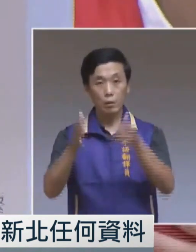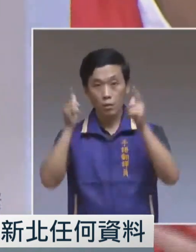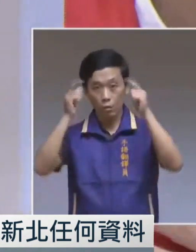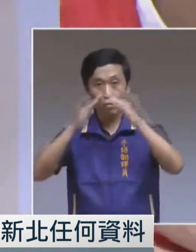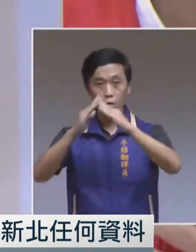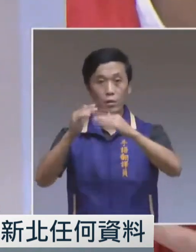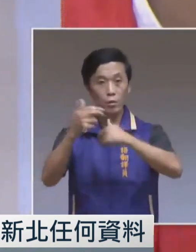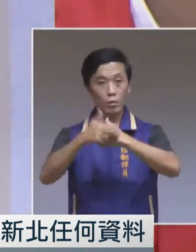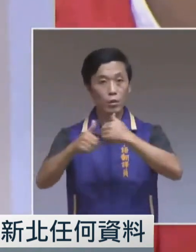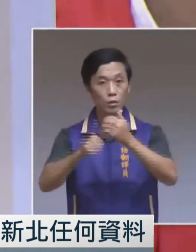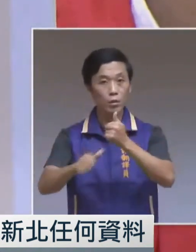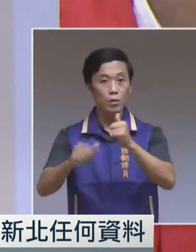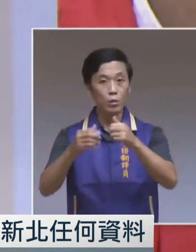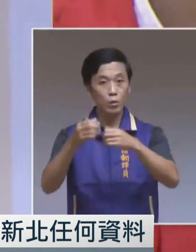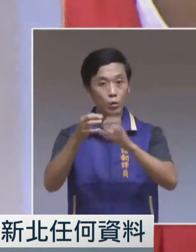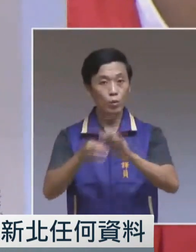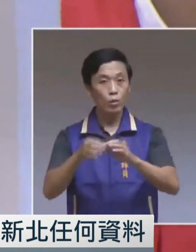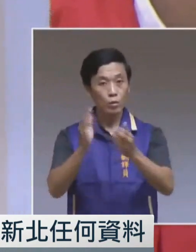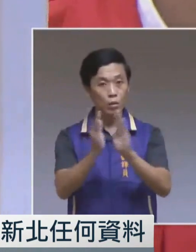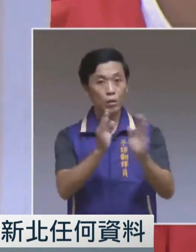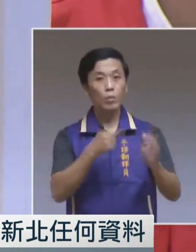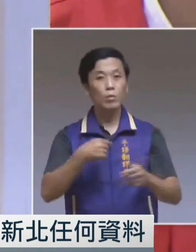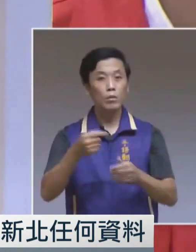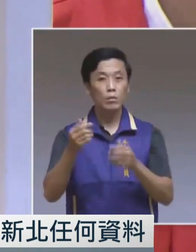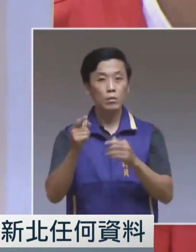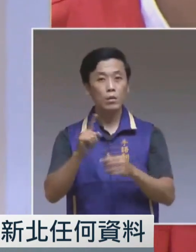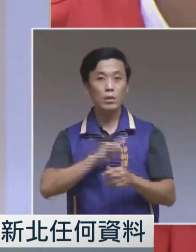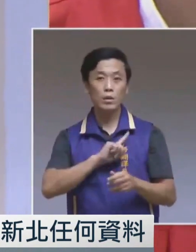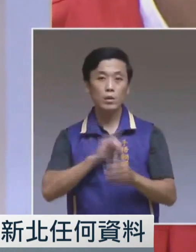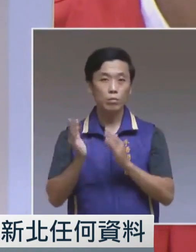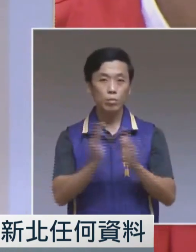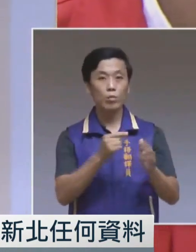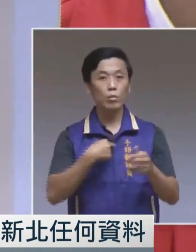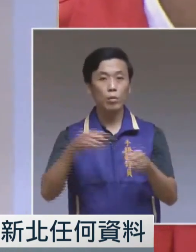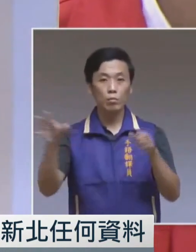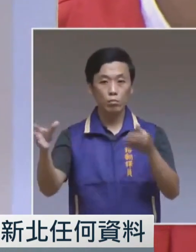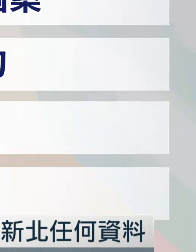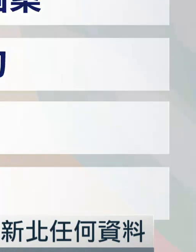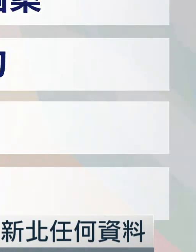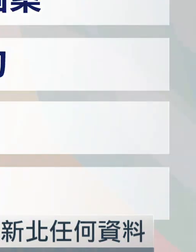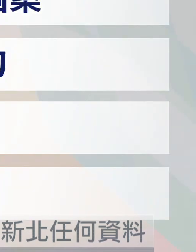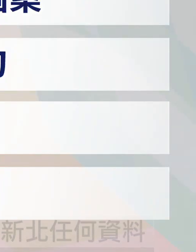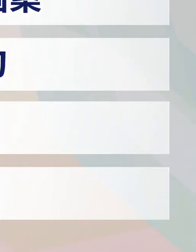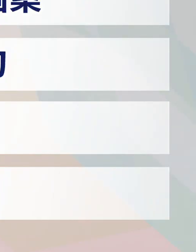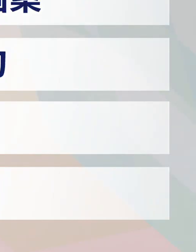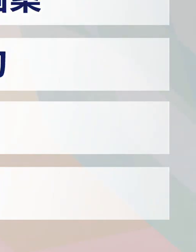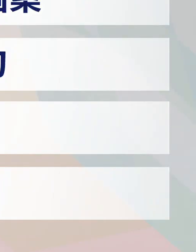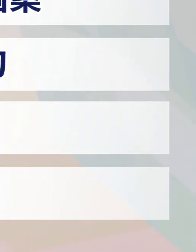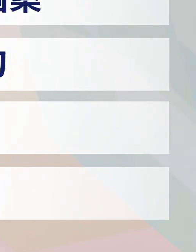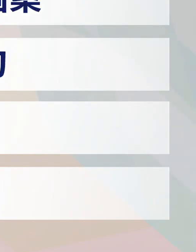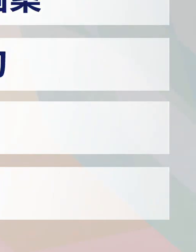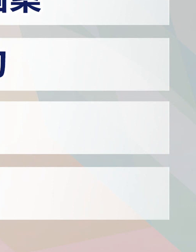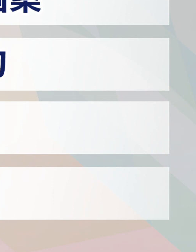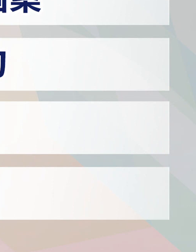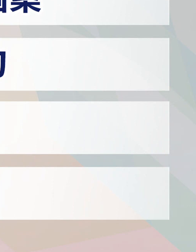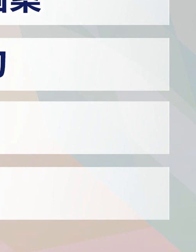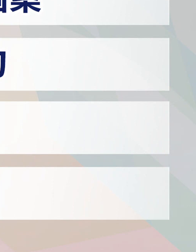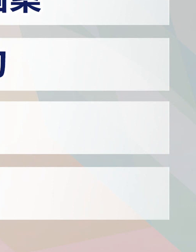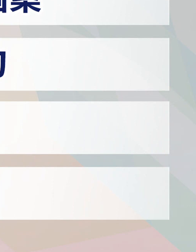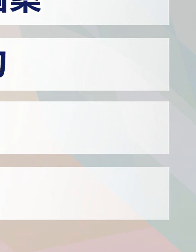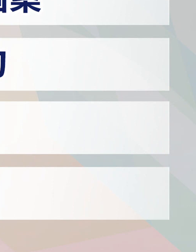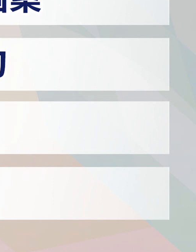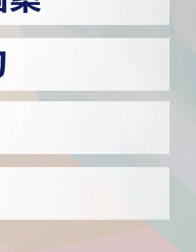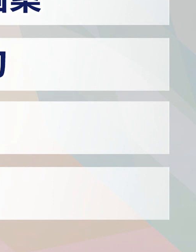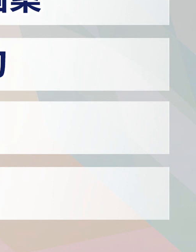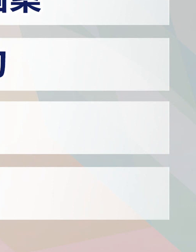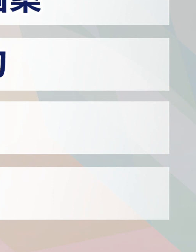自新北市恩主公医院，但高雄市却没有收到任何讯息，加上高雄指标个案明明